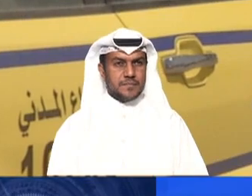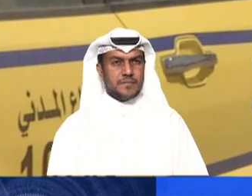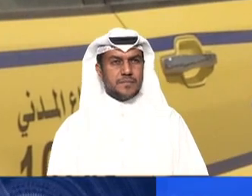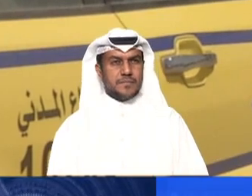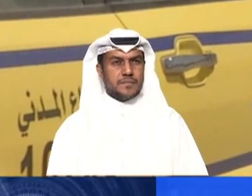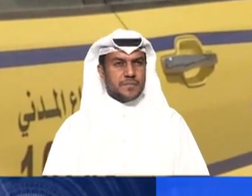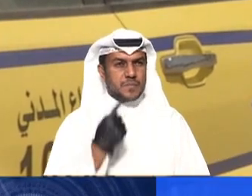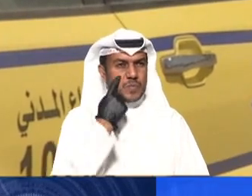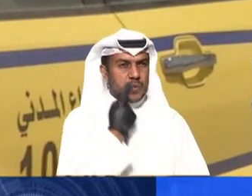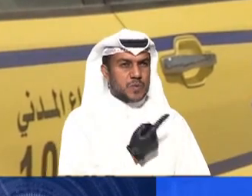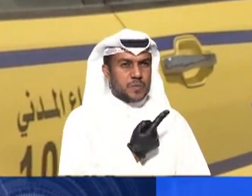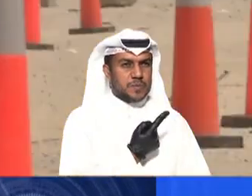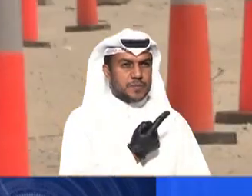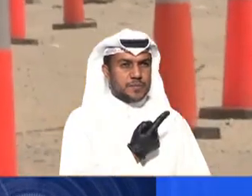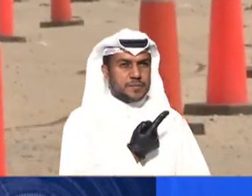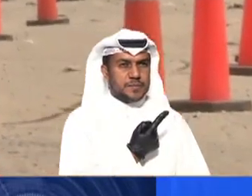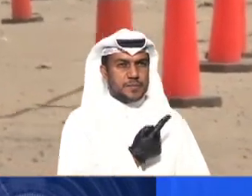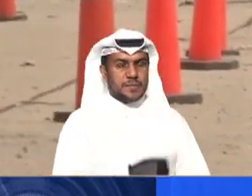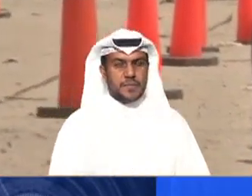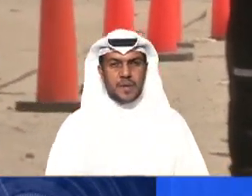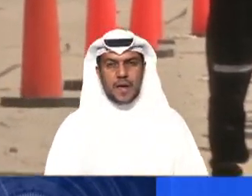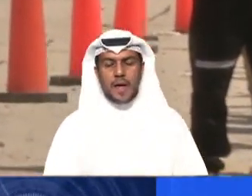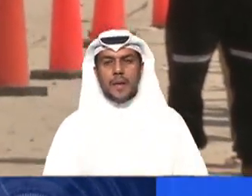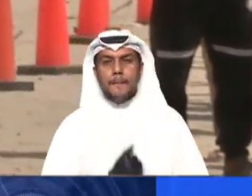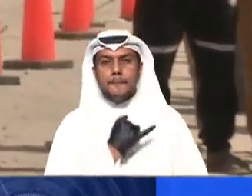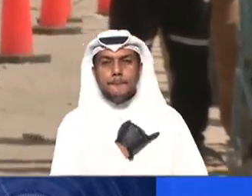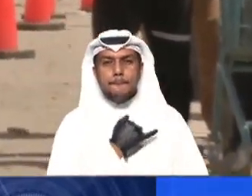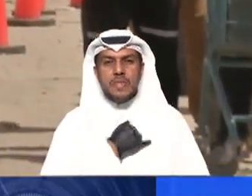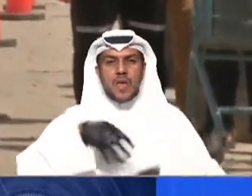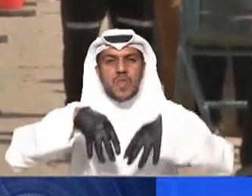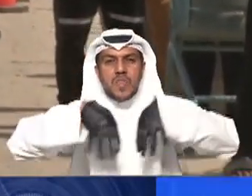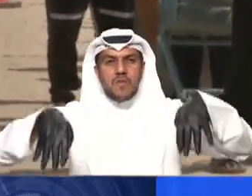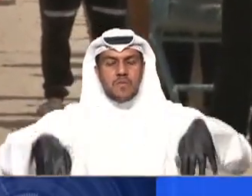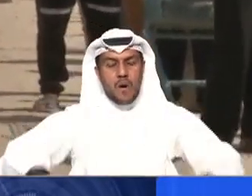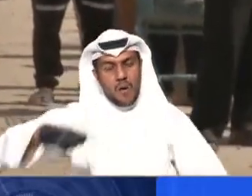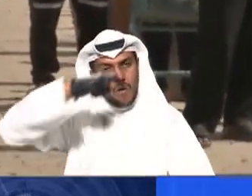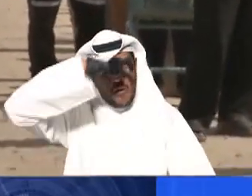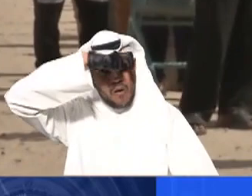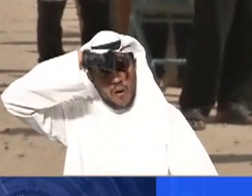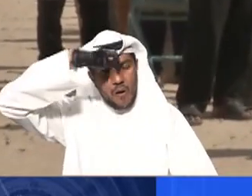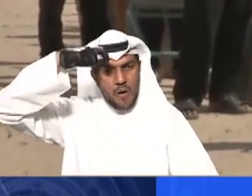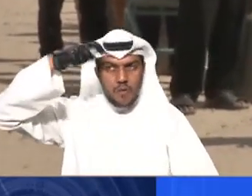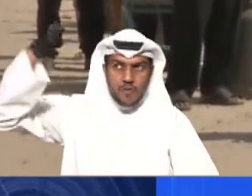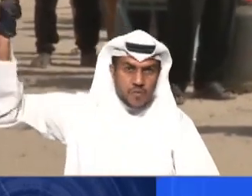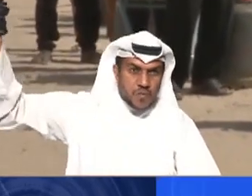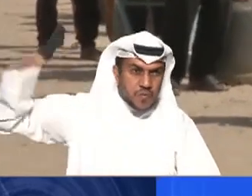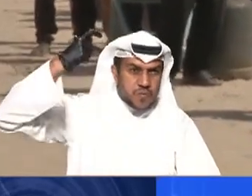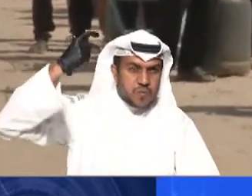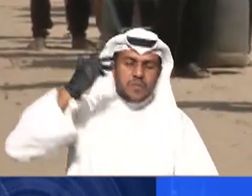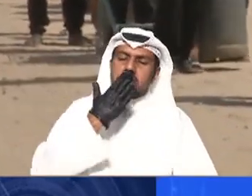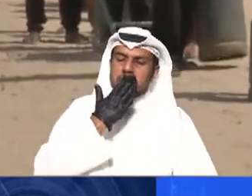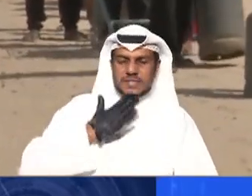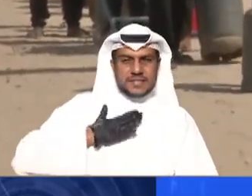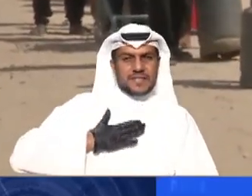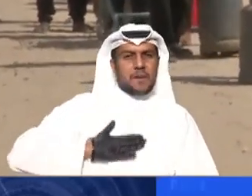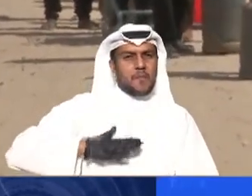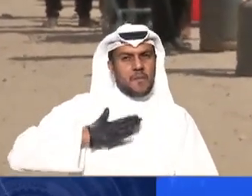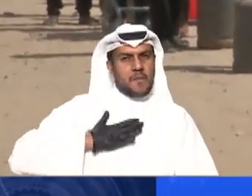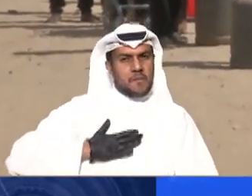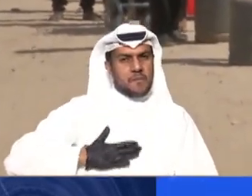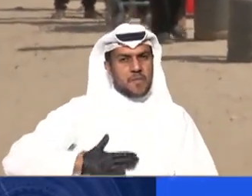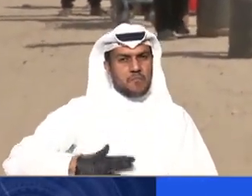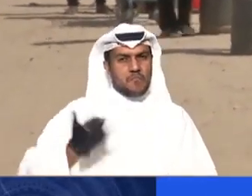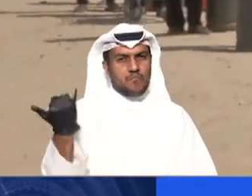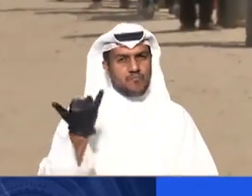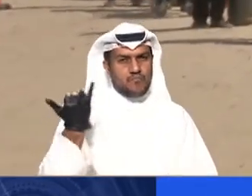أفراد الإدارة العامة للدفاع المدني في الحر الشديد ينظمون الطوابير الطويلة ممن هم في حاجة لشراء